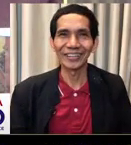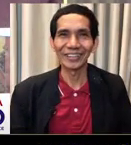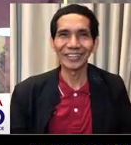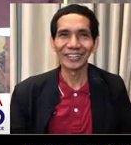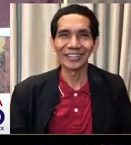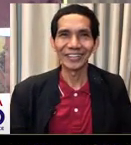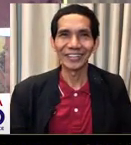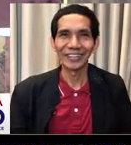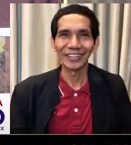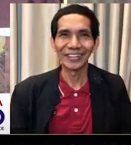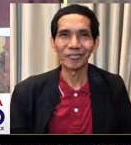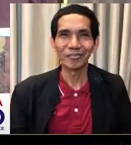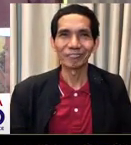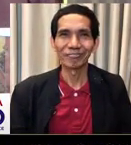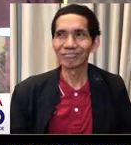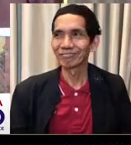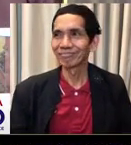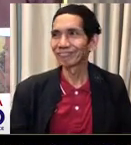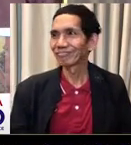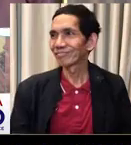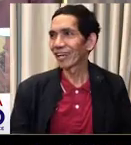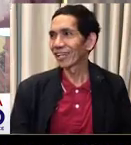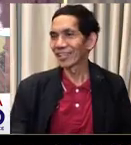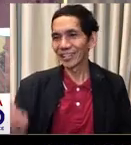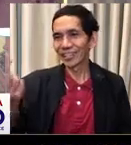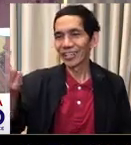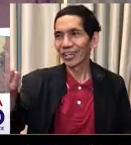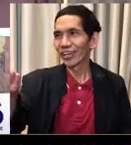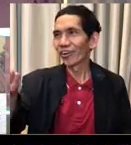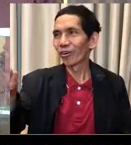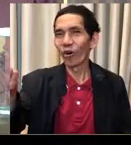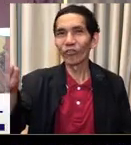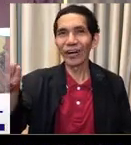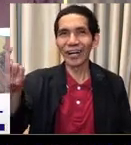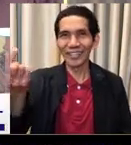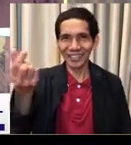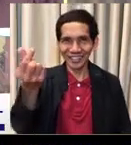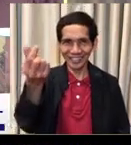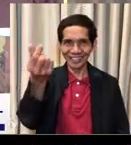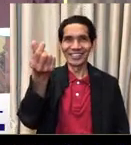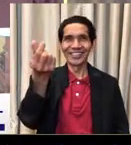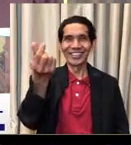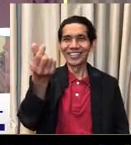Okay. Happy Valentine's sa inyo. Ha? Ganyan lang yun eh.